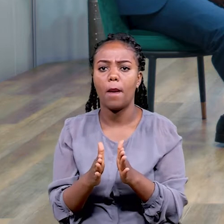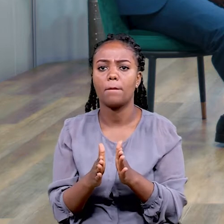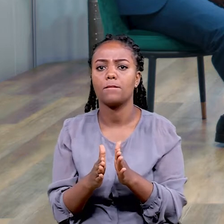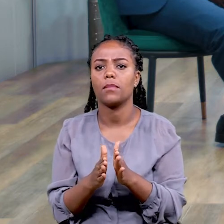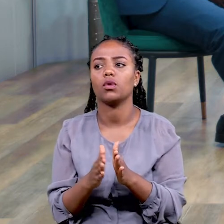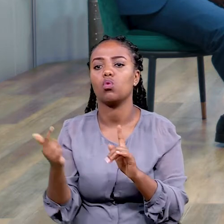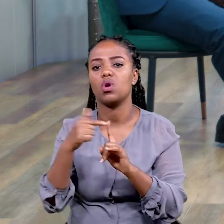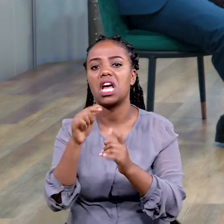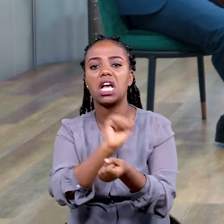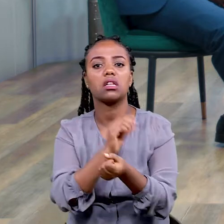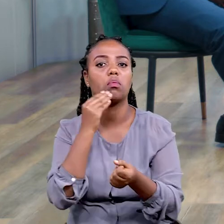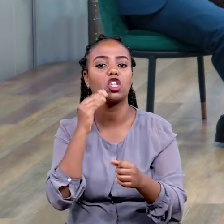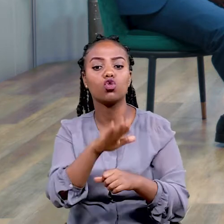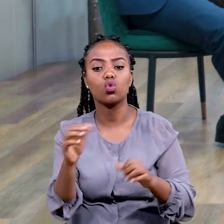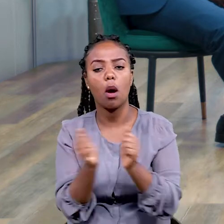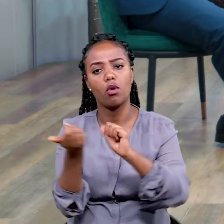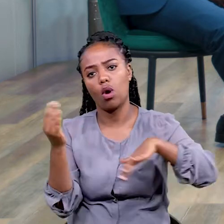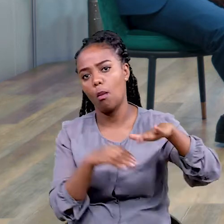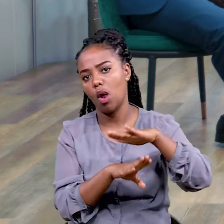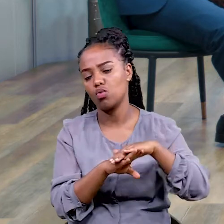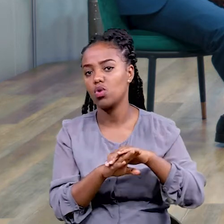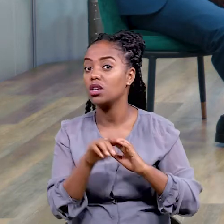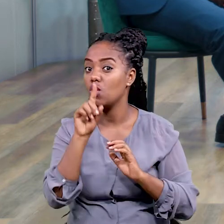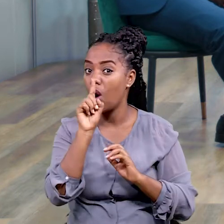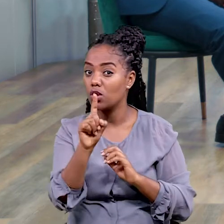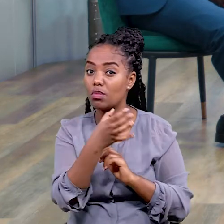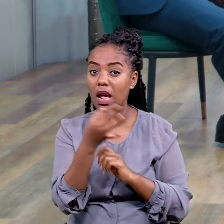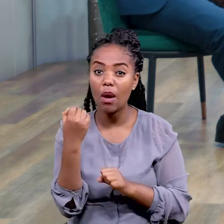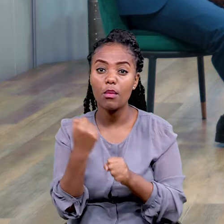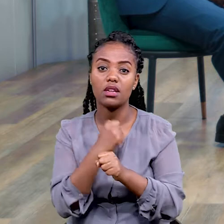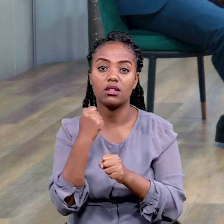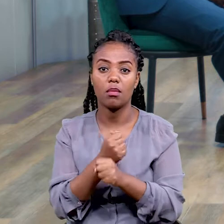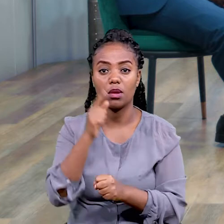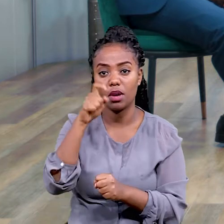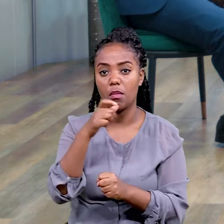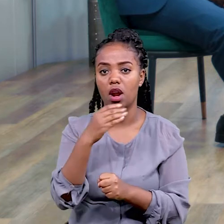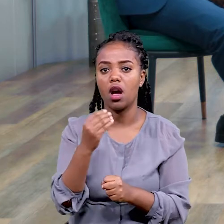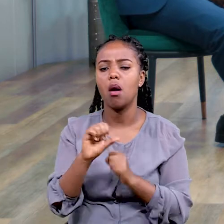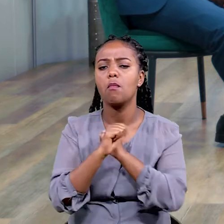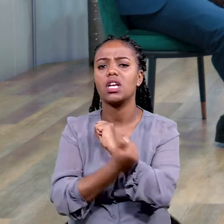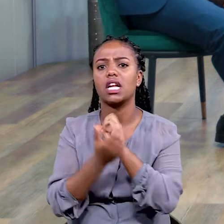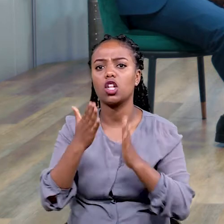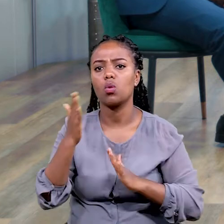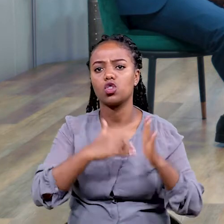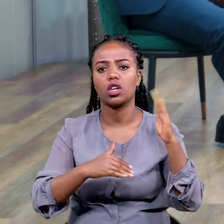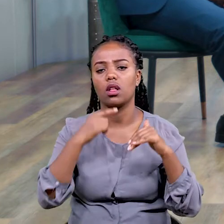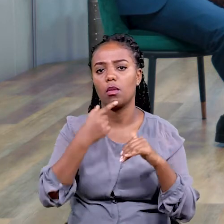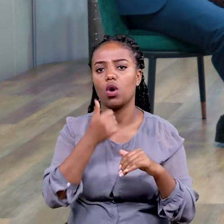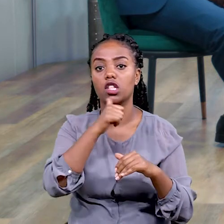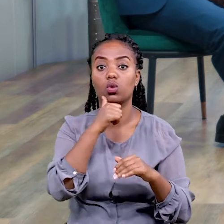ኦራን ተቆርጦላቸው ወደ ማረሚያ ቤት አብሮ ይላካሉ። ይሄ አንዱ በደንብ ሊሰራበት የሚገባና መሰረታዊ ችግር ብለን ከሴቶች